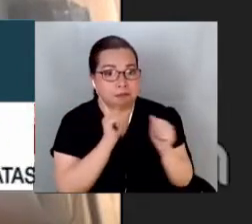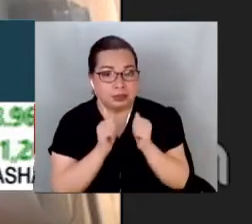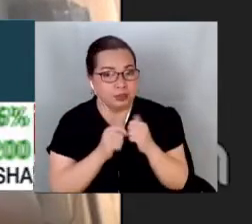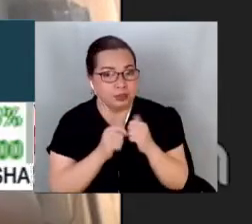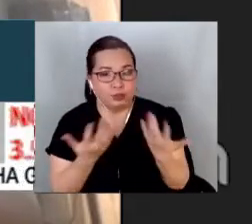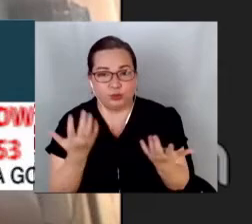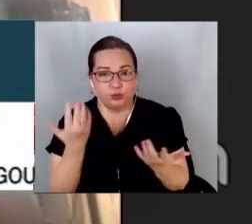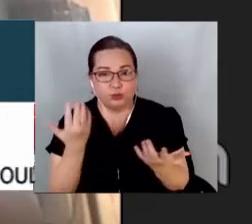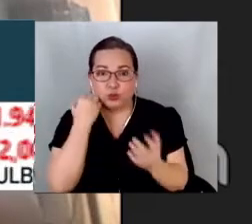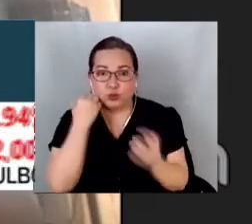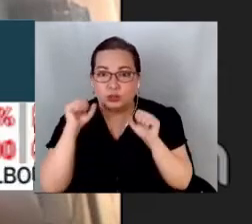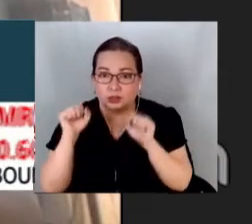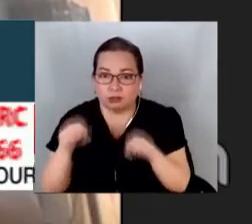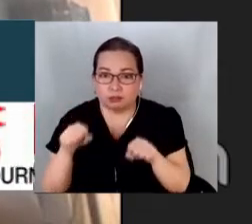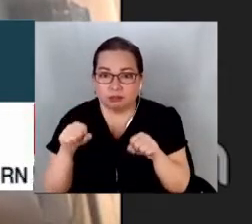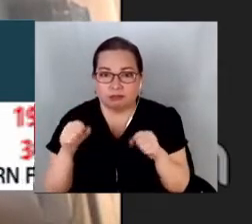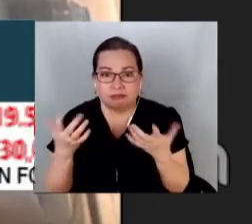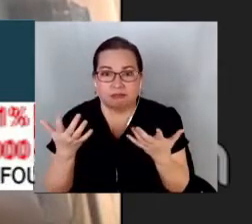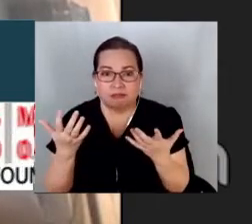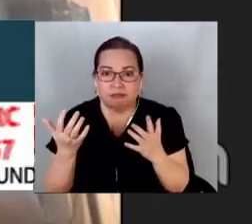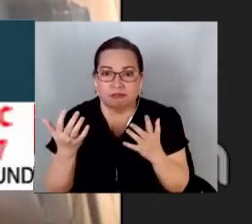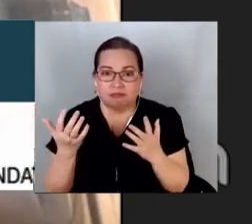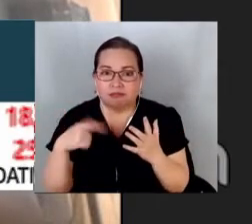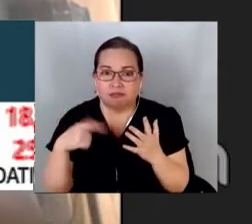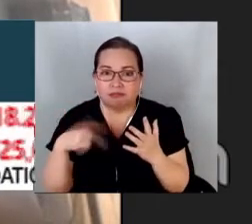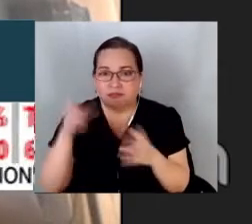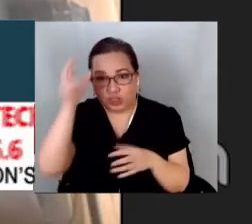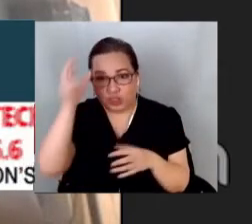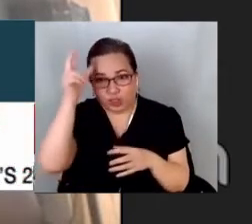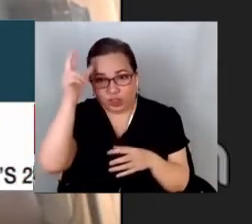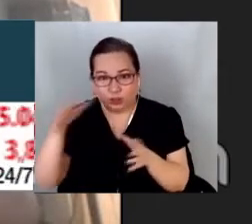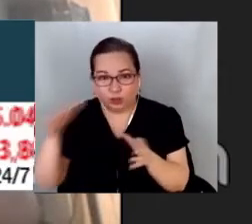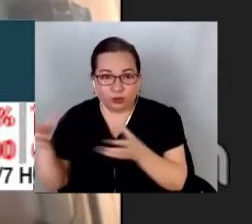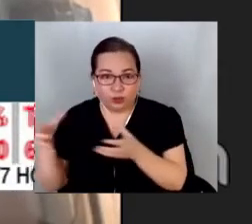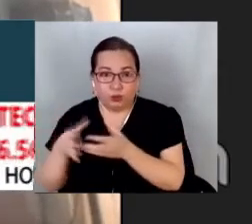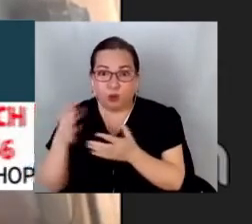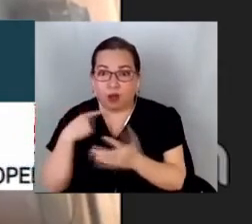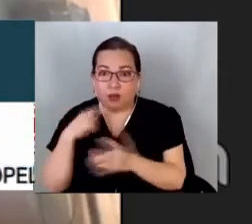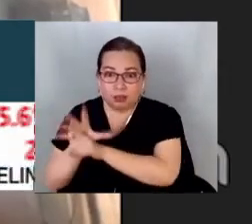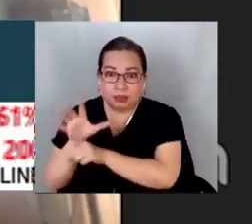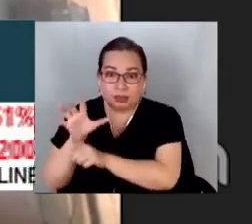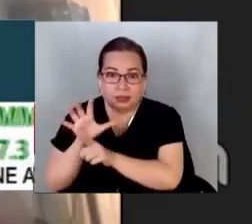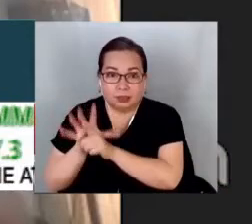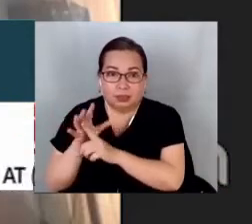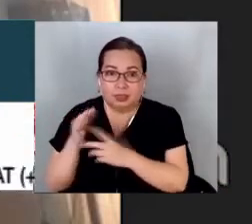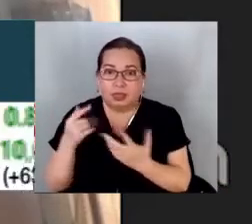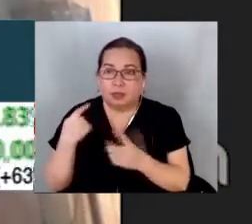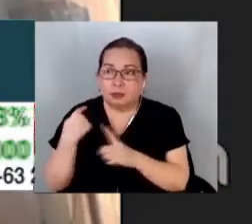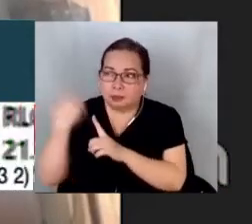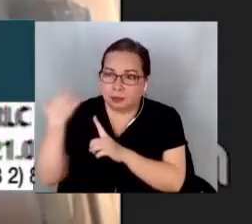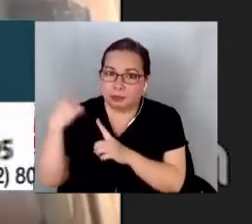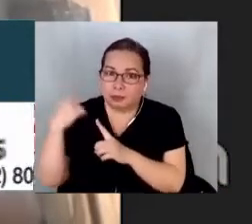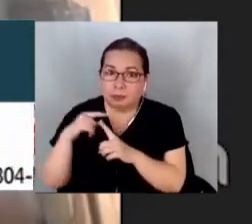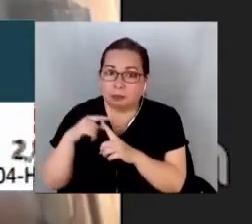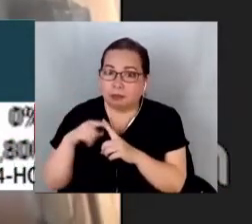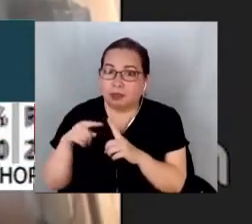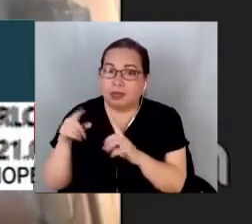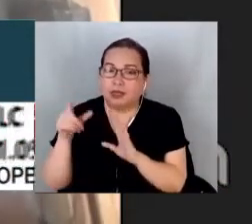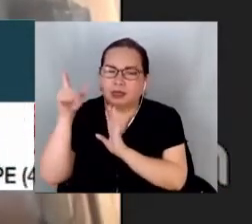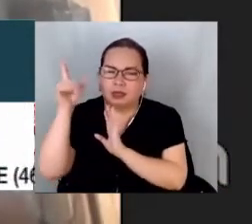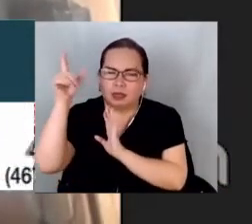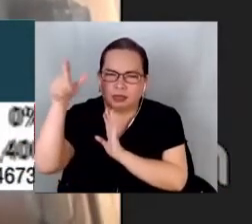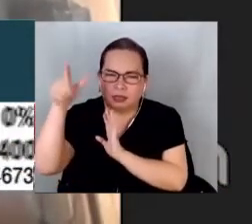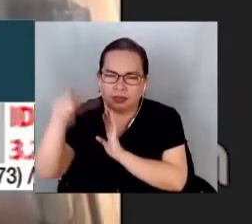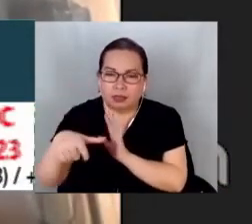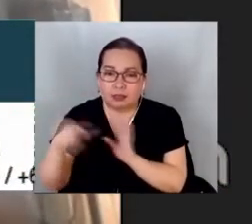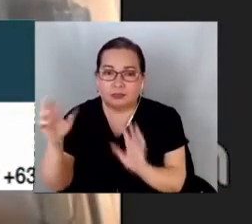Sa ngayon, no, kinakaya pa dahil record nga high nga yung pinanggalingan. Pag nagsimula na siguro